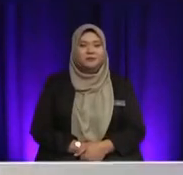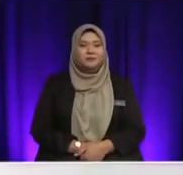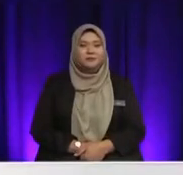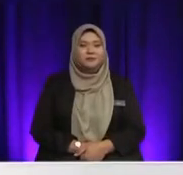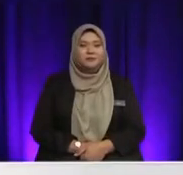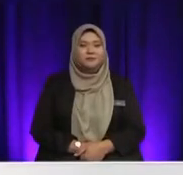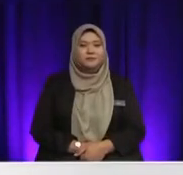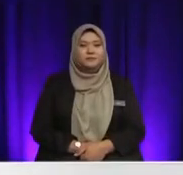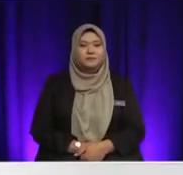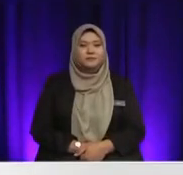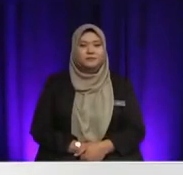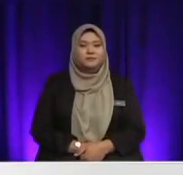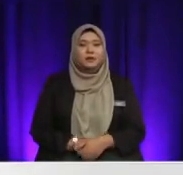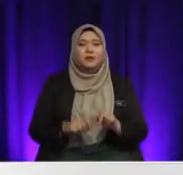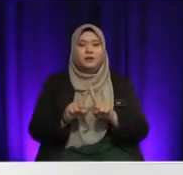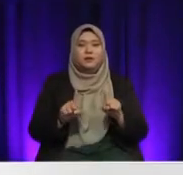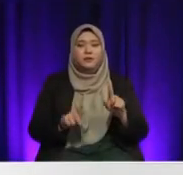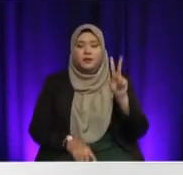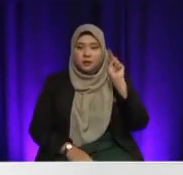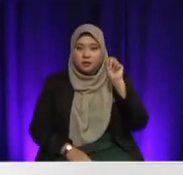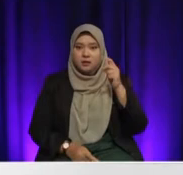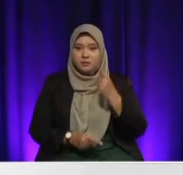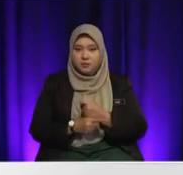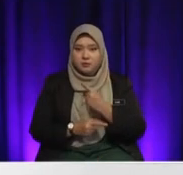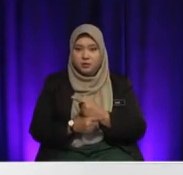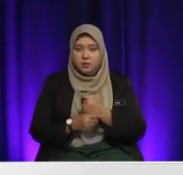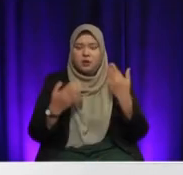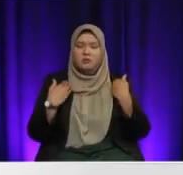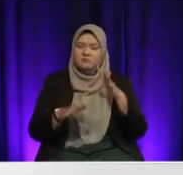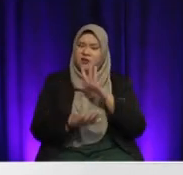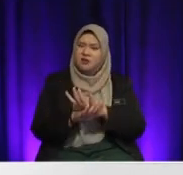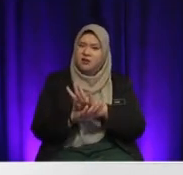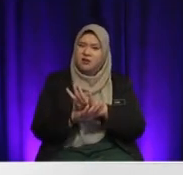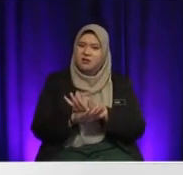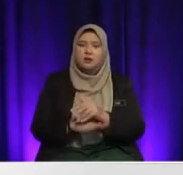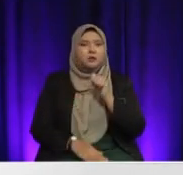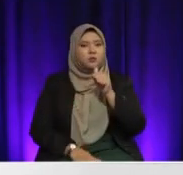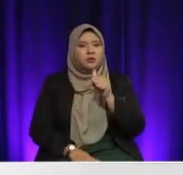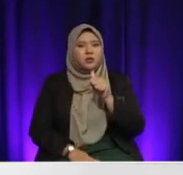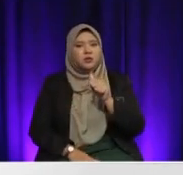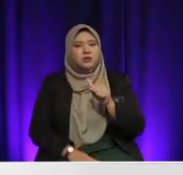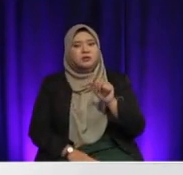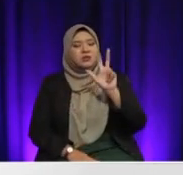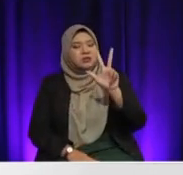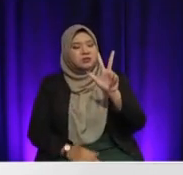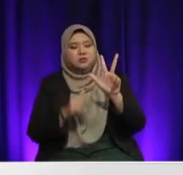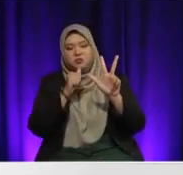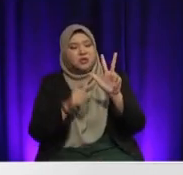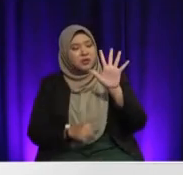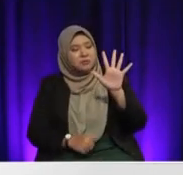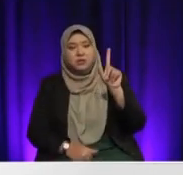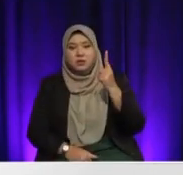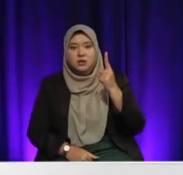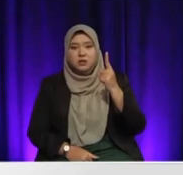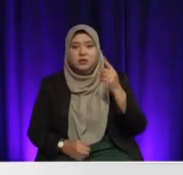banyak. Mungkin 1 sampai 7, tapi yang diberikan di dalam soalan hanya 4. Mungkin akan mengelirukan murid-murid.